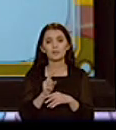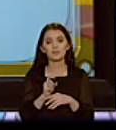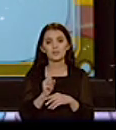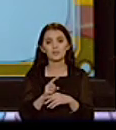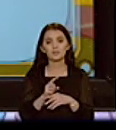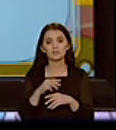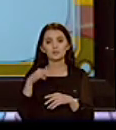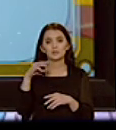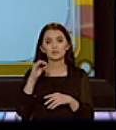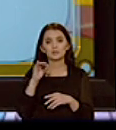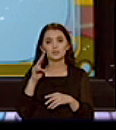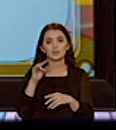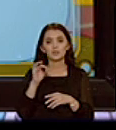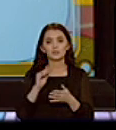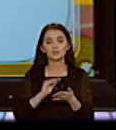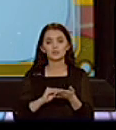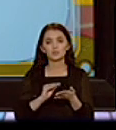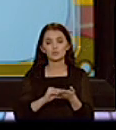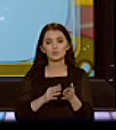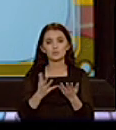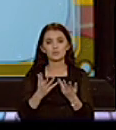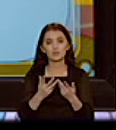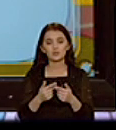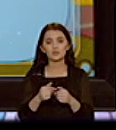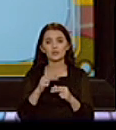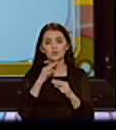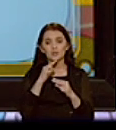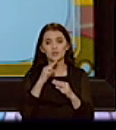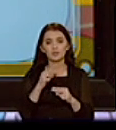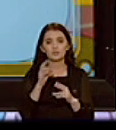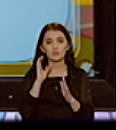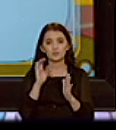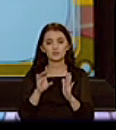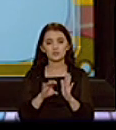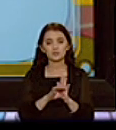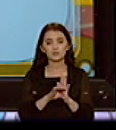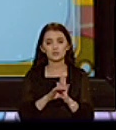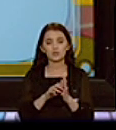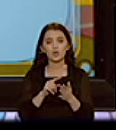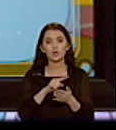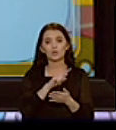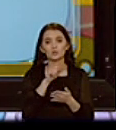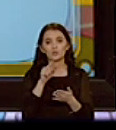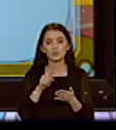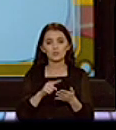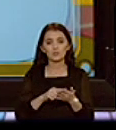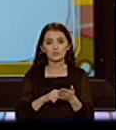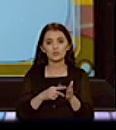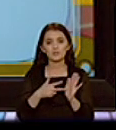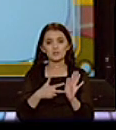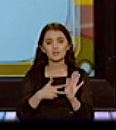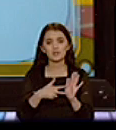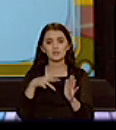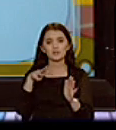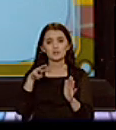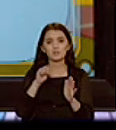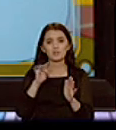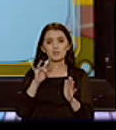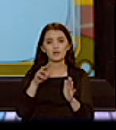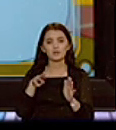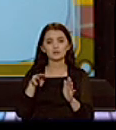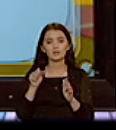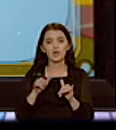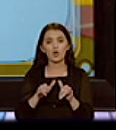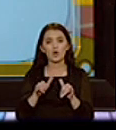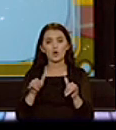Masalalarni tenglama tuzib yeching. Diqqat bilan tinglang. Noma'lum son 8 marta